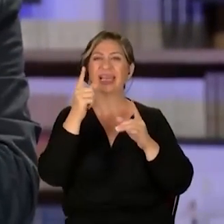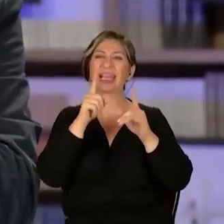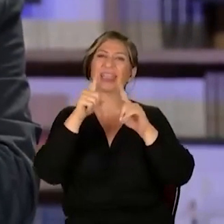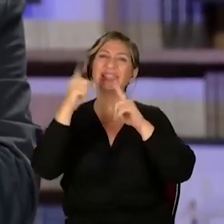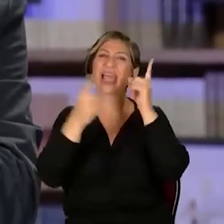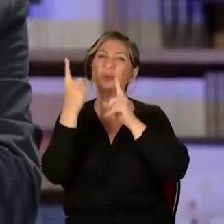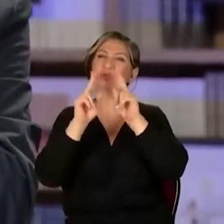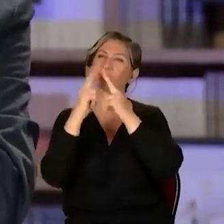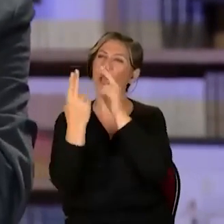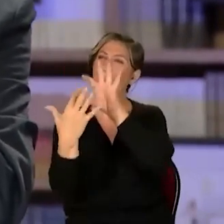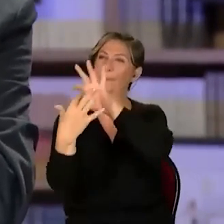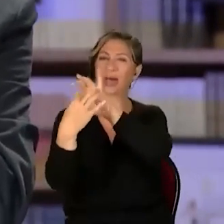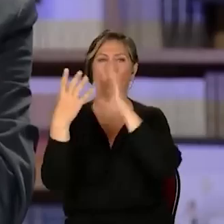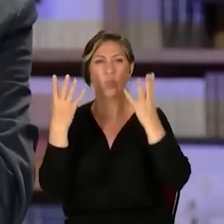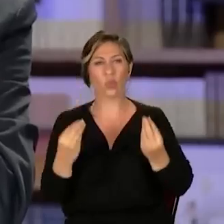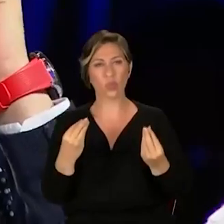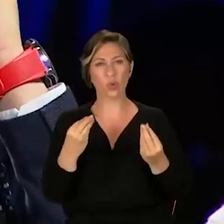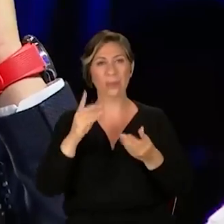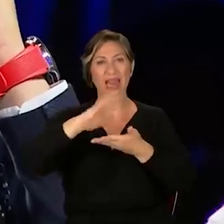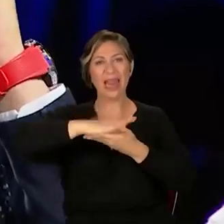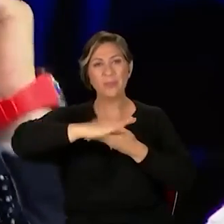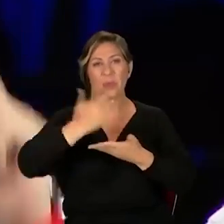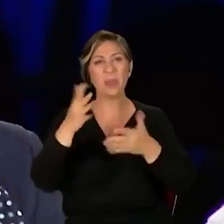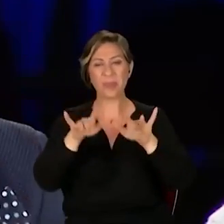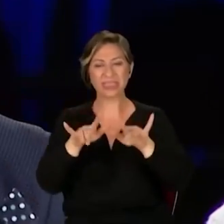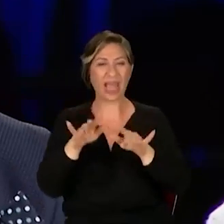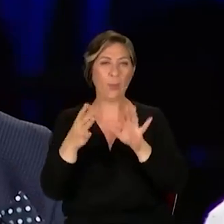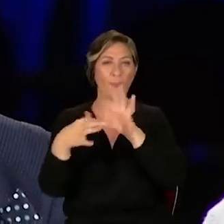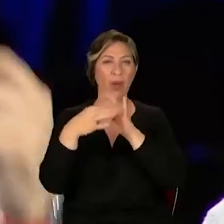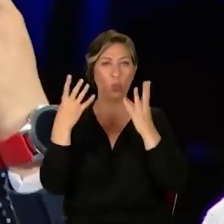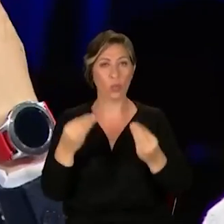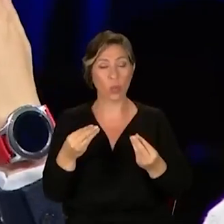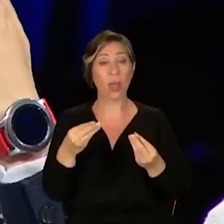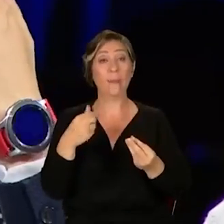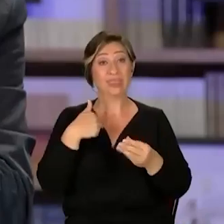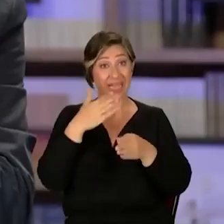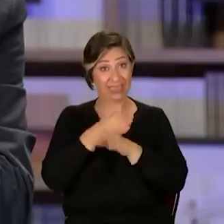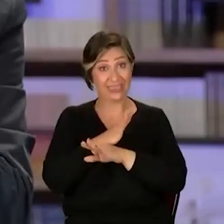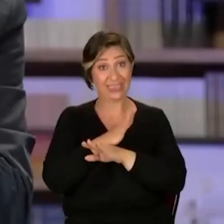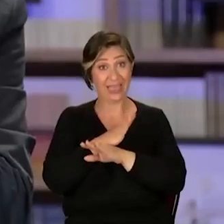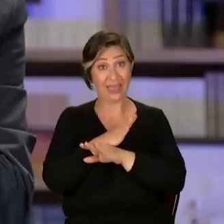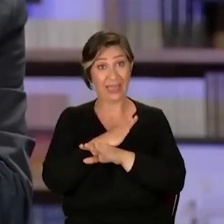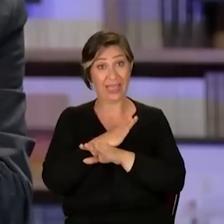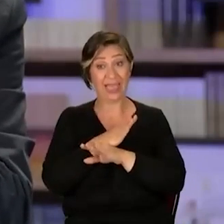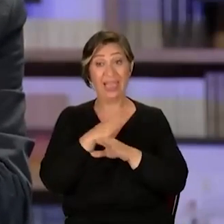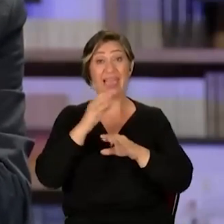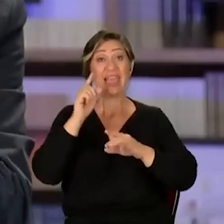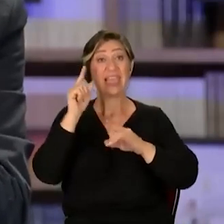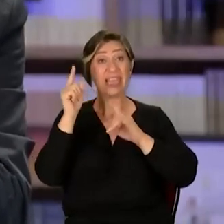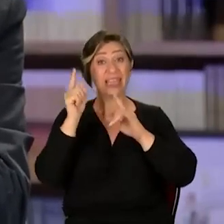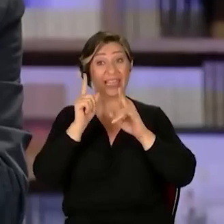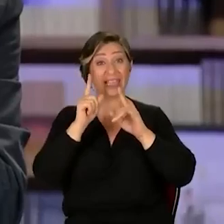dünyaya şeye gidiyoruz. Yani bir laptopa ya da bir masa üstüne gidiyoruz. Yani biz aslında dijital